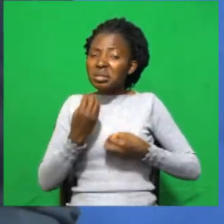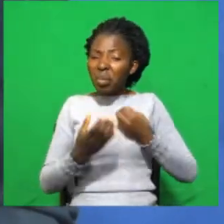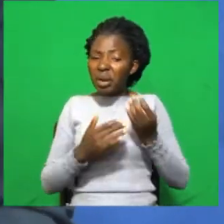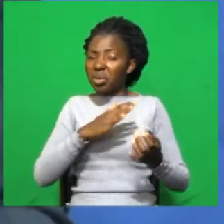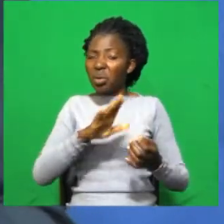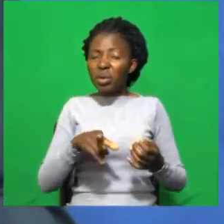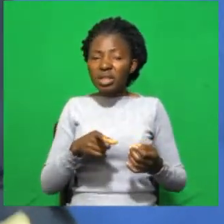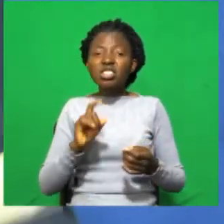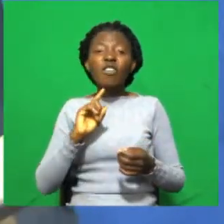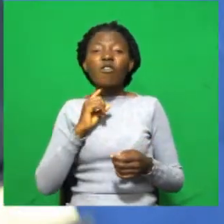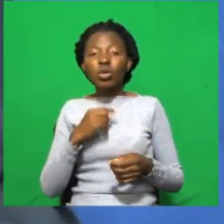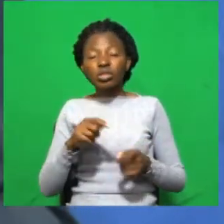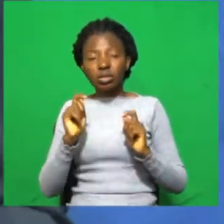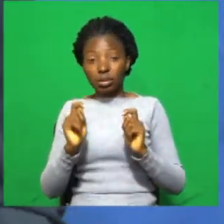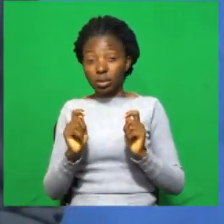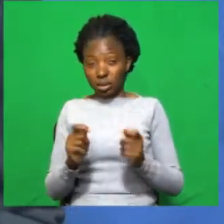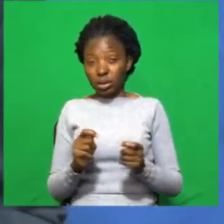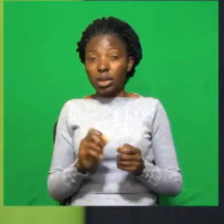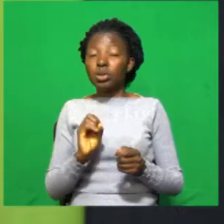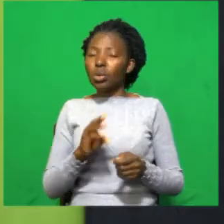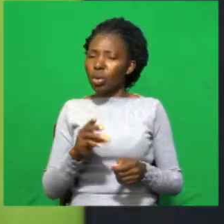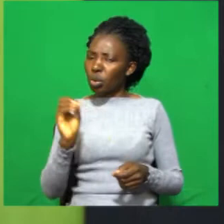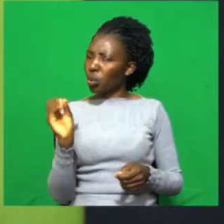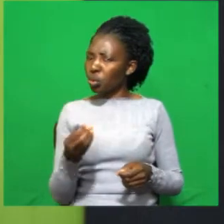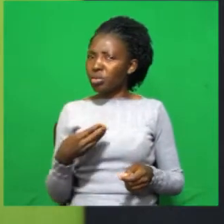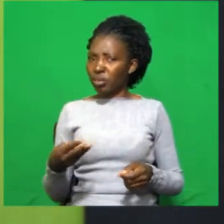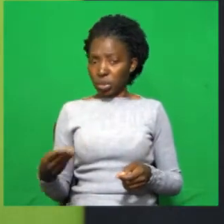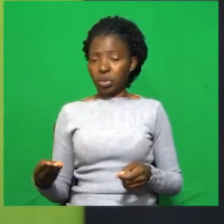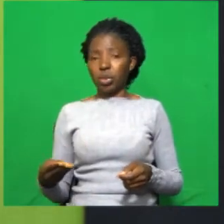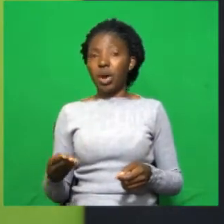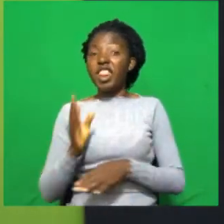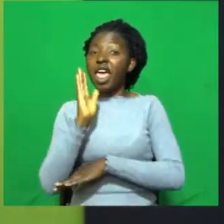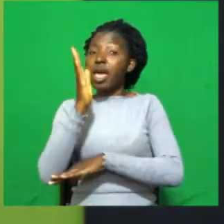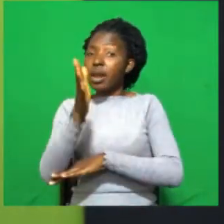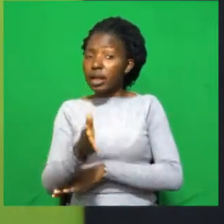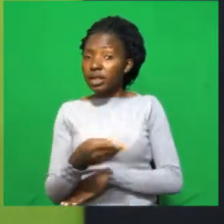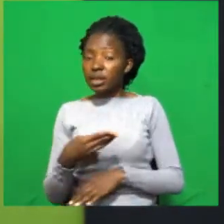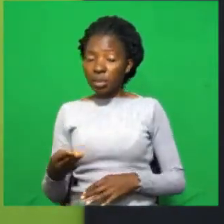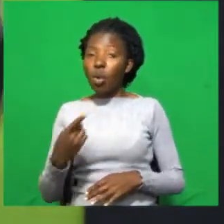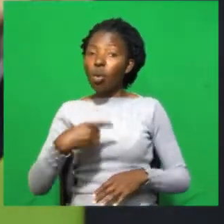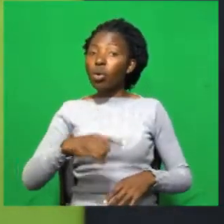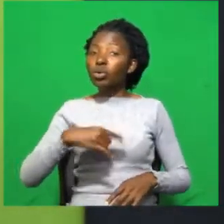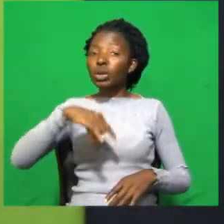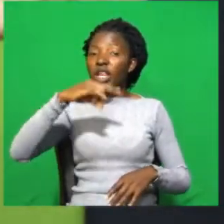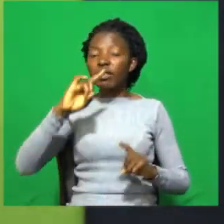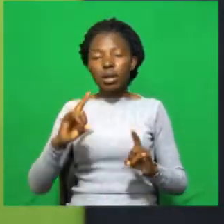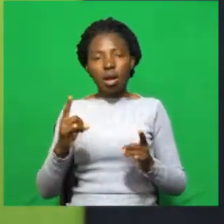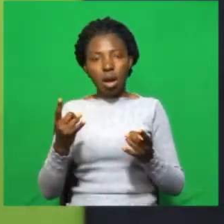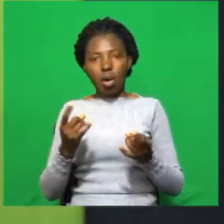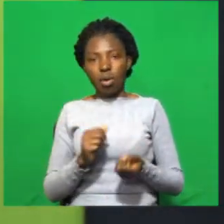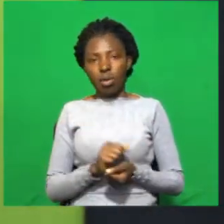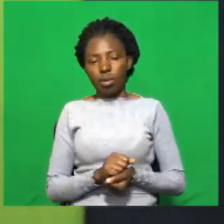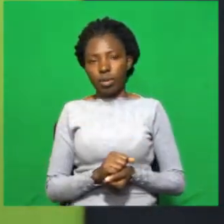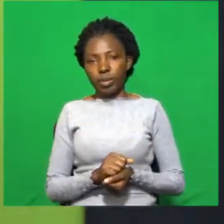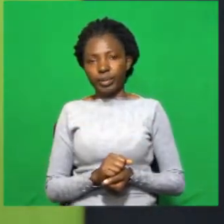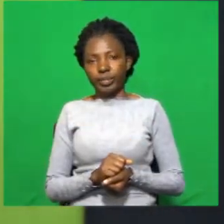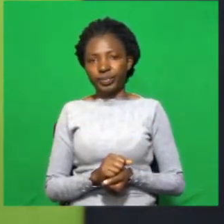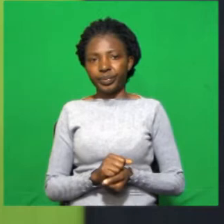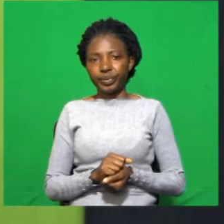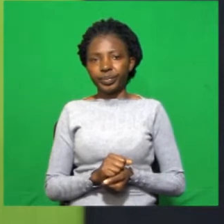sei. Saka chekutanga toda kuti timboona vatsvene kubvutwa kwacho vanoenda sei kuna Jesu vatsvene.